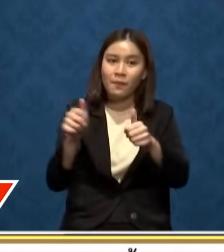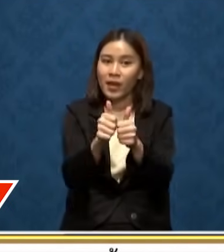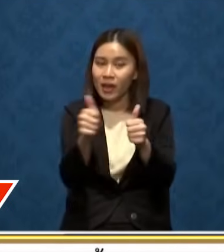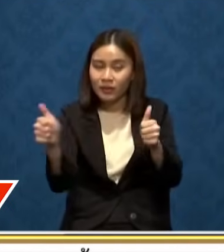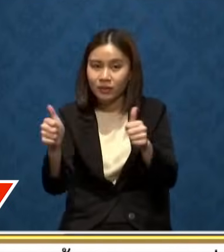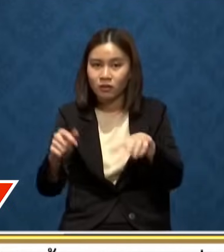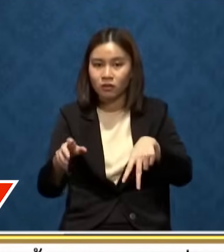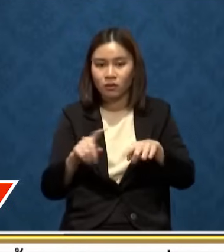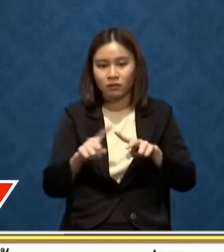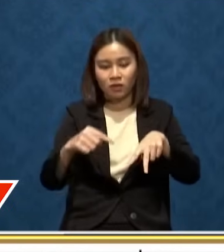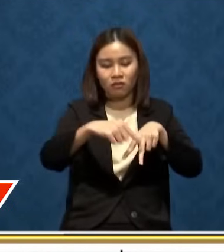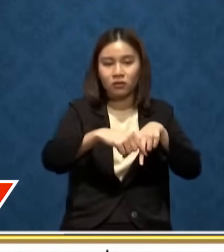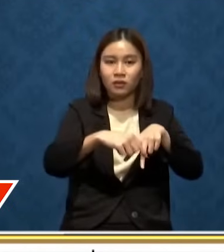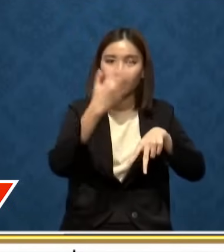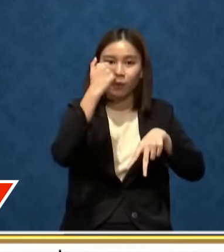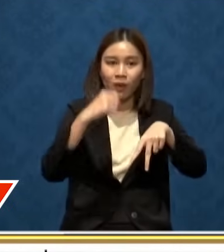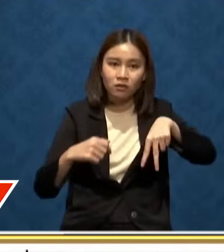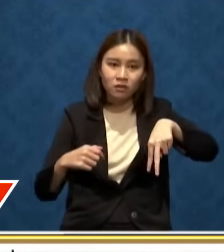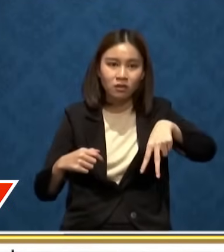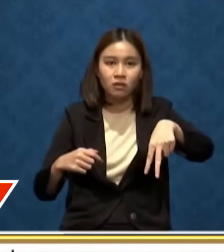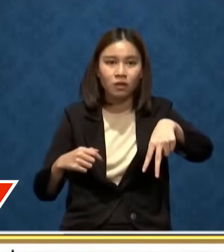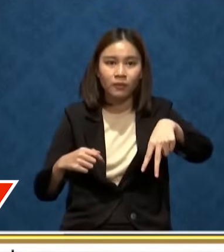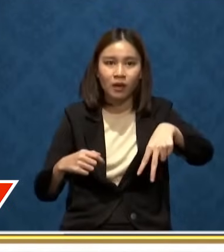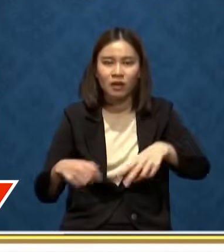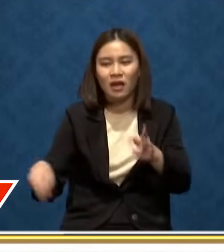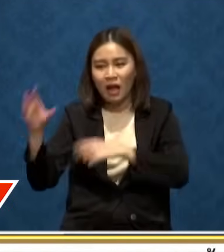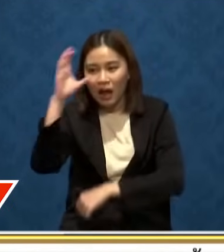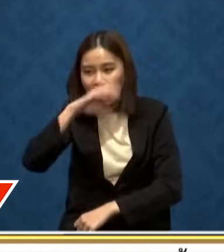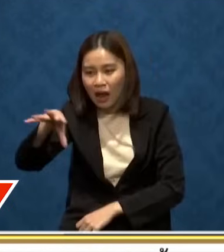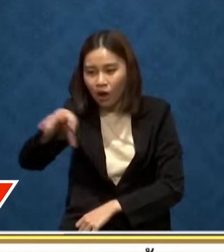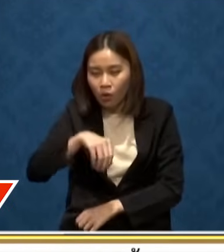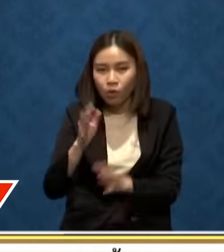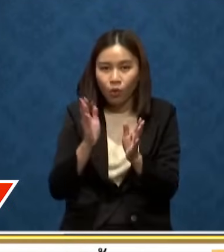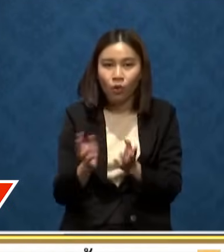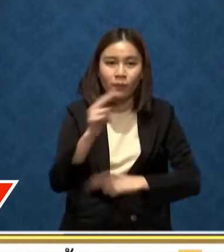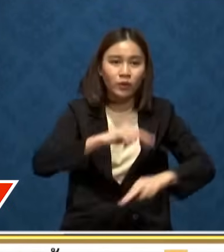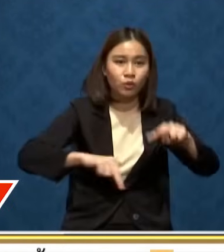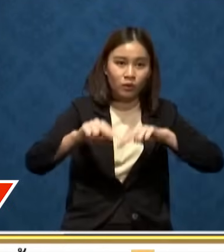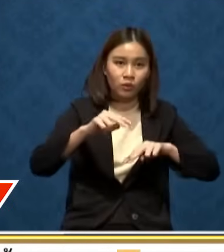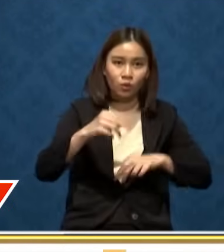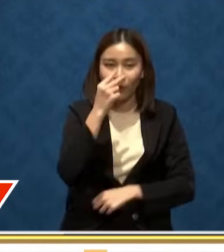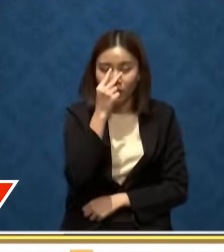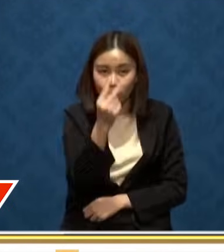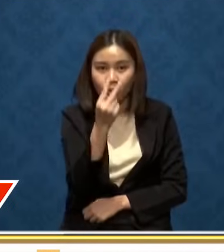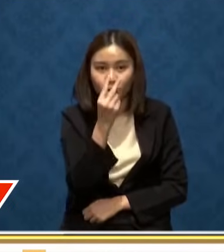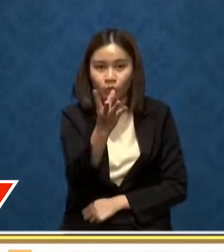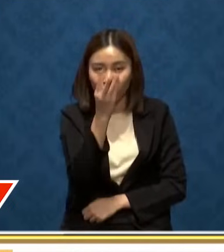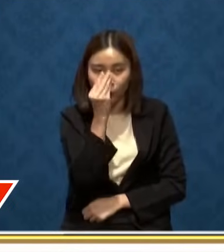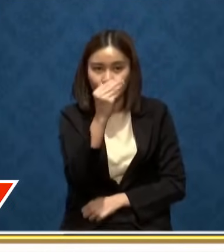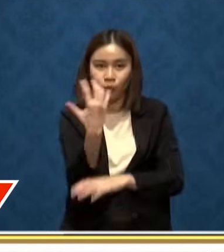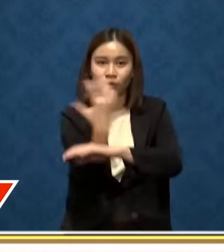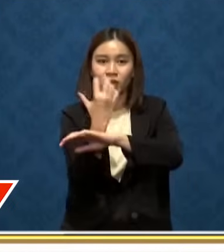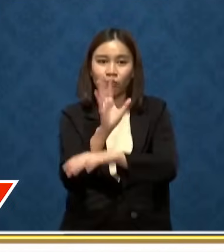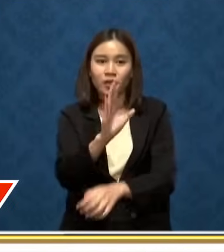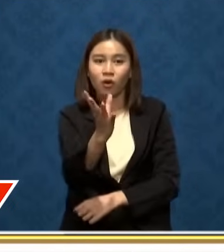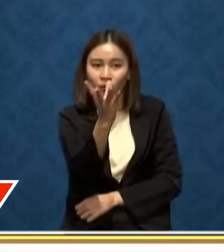แต่ขาซ้ายทำไมไม่เดินล่ะครับหาคนมาดูสิครับหาคนมาดูรายการท่านสิครับนะครับจะช่วยให้ร